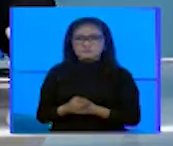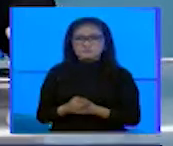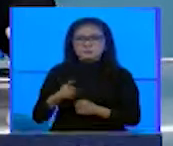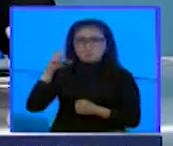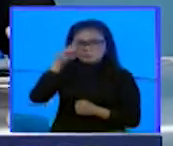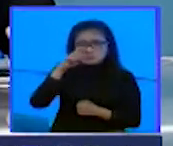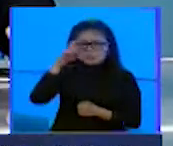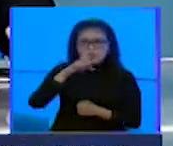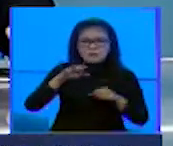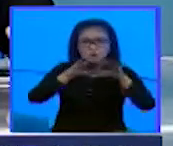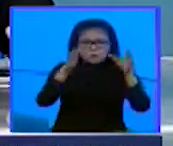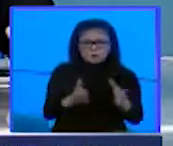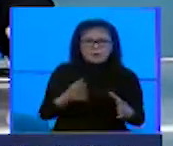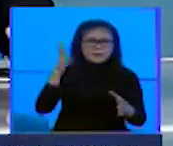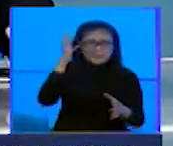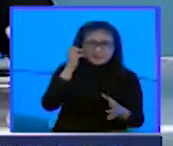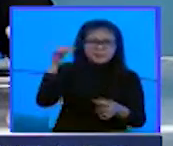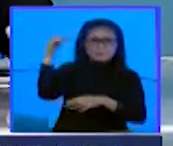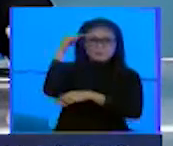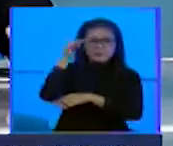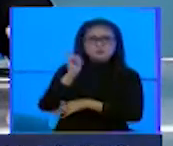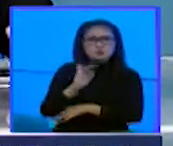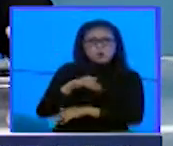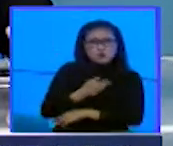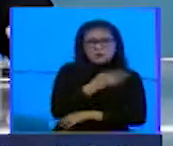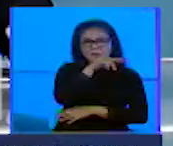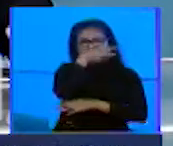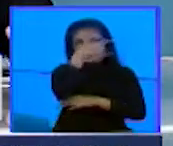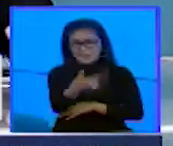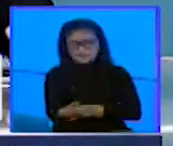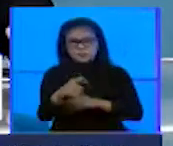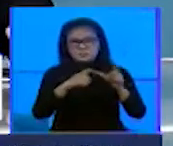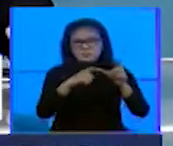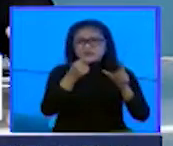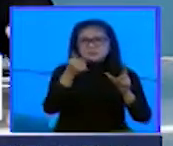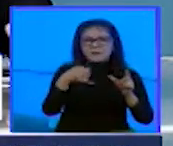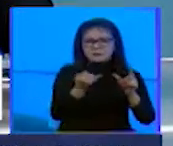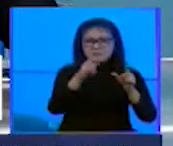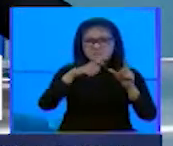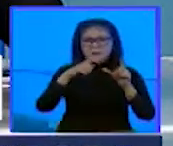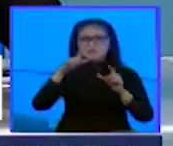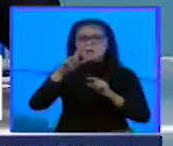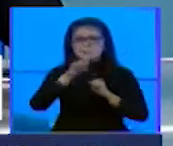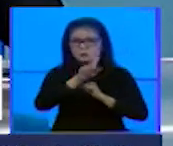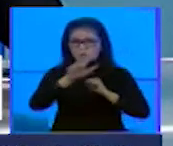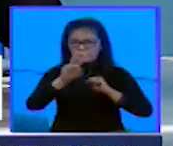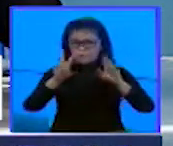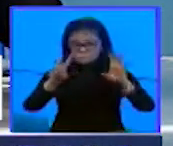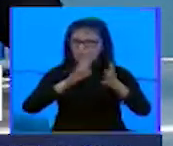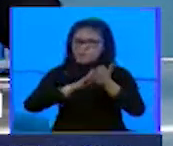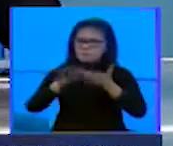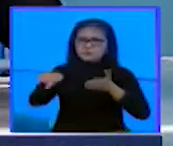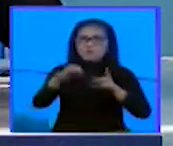Pencarian black box pesawat serta korban jatuhnya pesawat Sriwijaya SJ-182 masih berlangsung di Kepulauan Seribu. Di